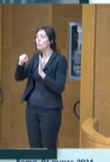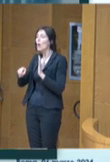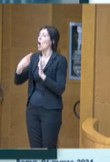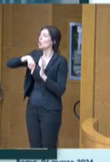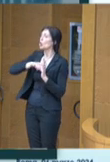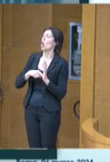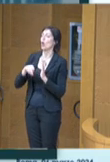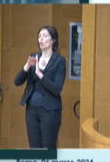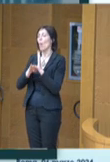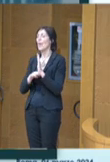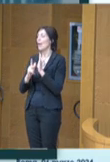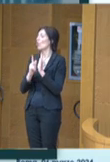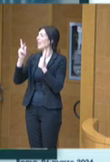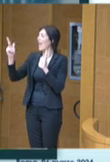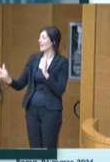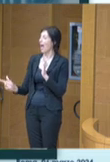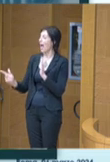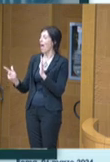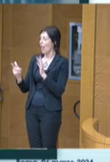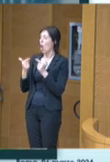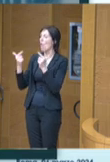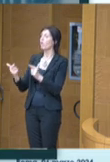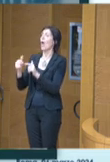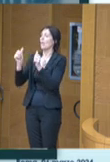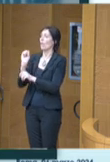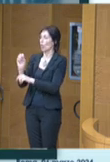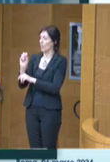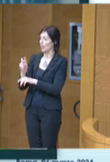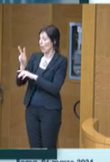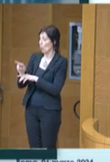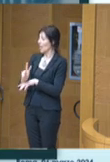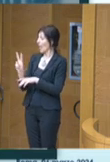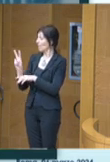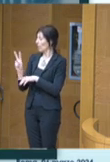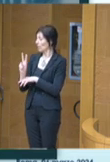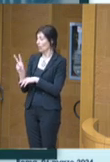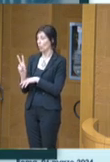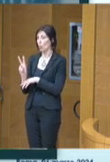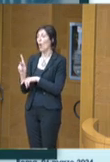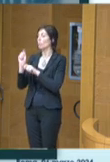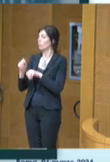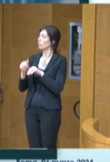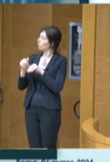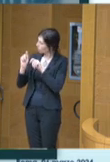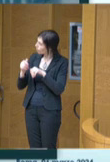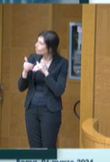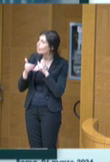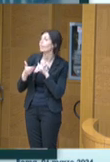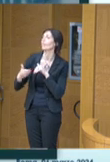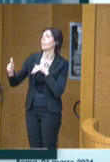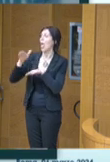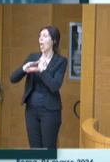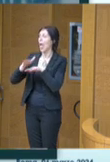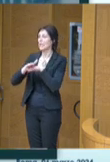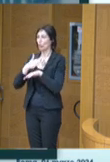piano triennale dell'offerta formativa. Nel 2022, anno in cui è iniziata la nostra esperienza, ci